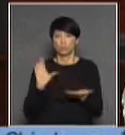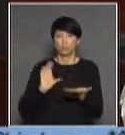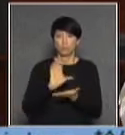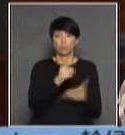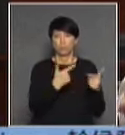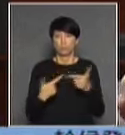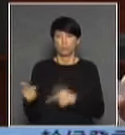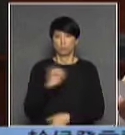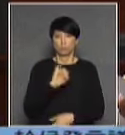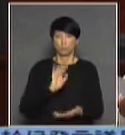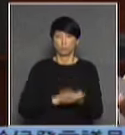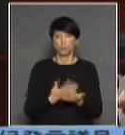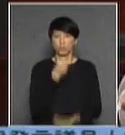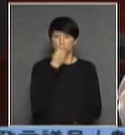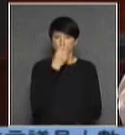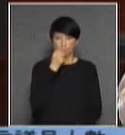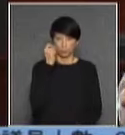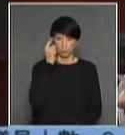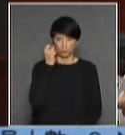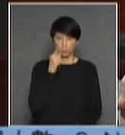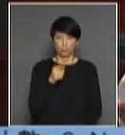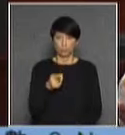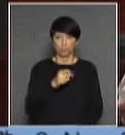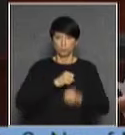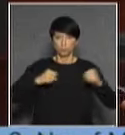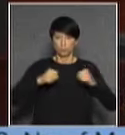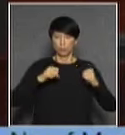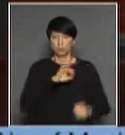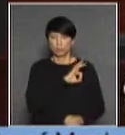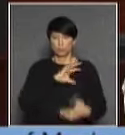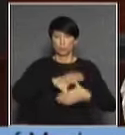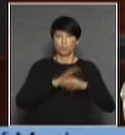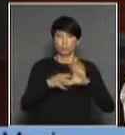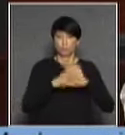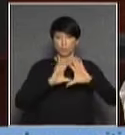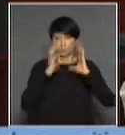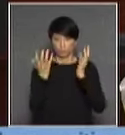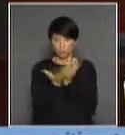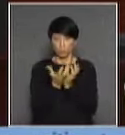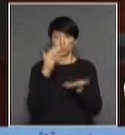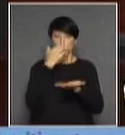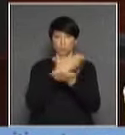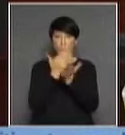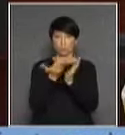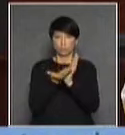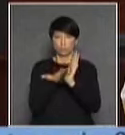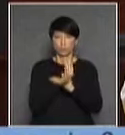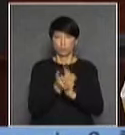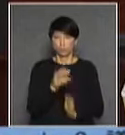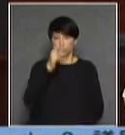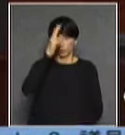港就好奇怪嘅。係咪好多呢啲会，体育总会又好啊，啲文化组织又好啊，总之係政